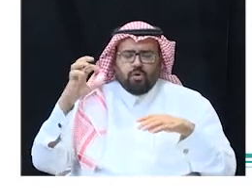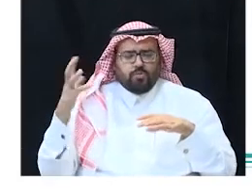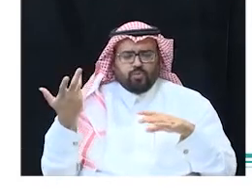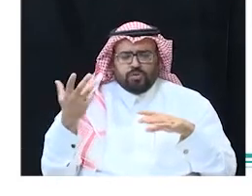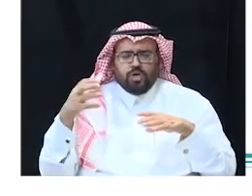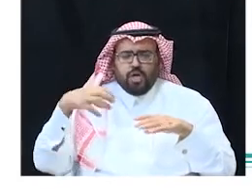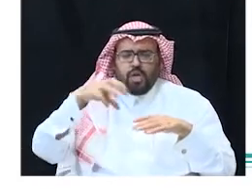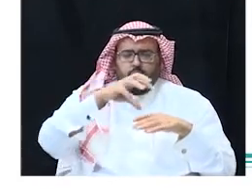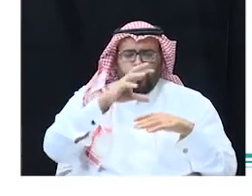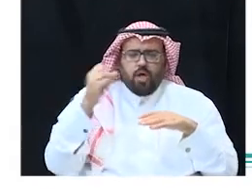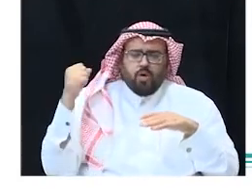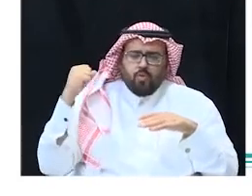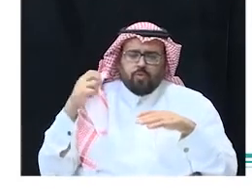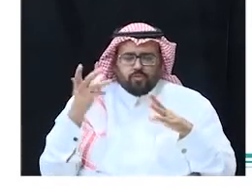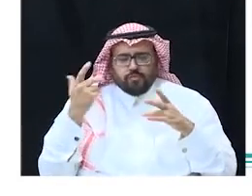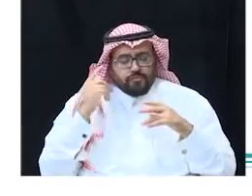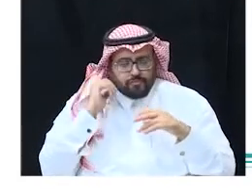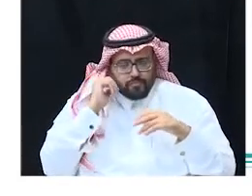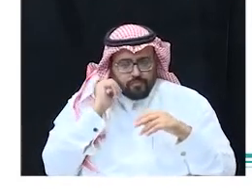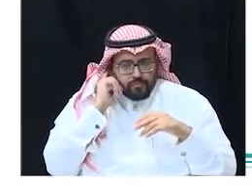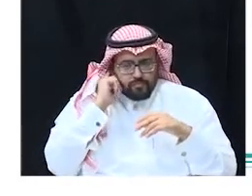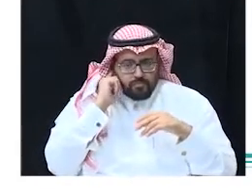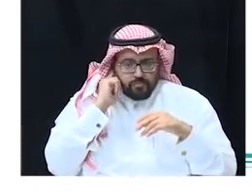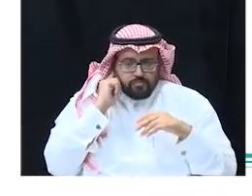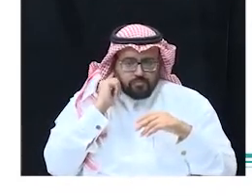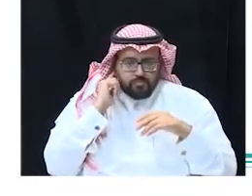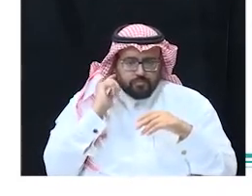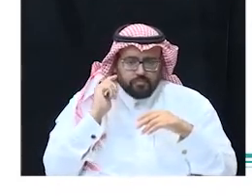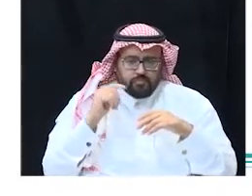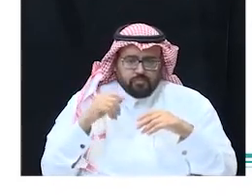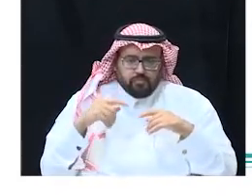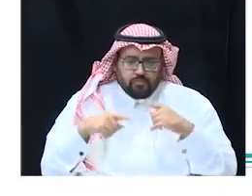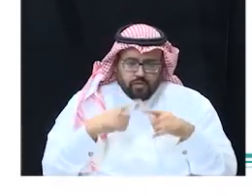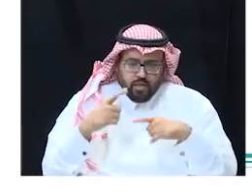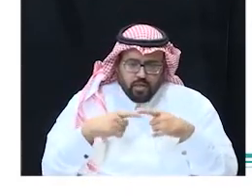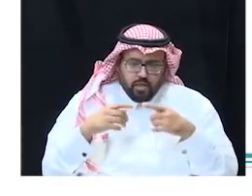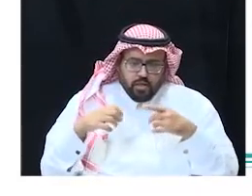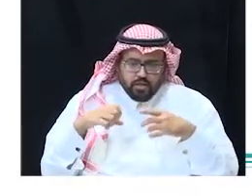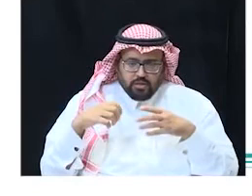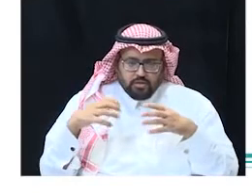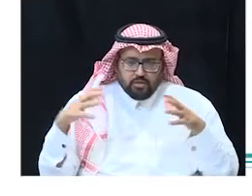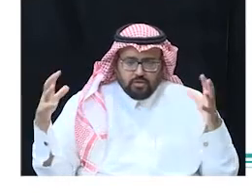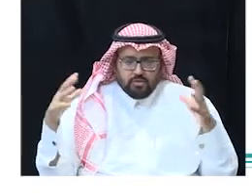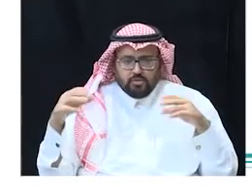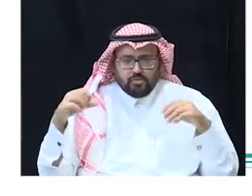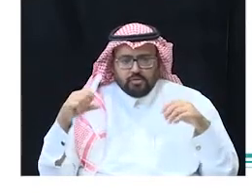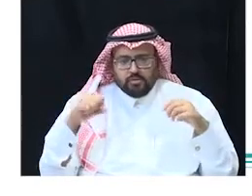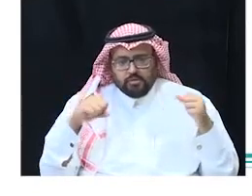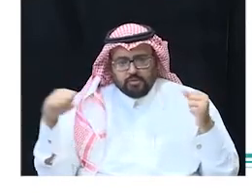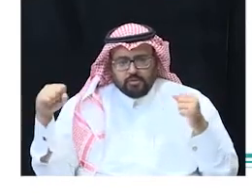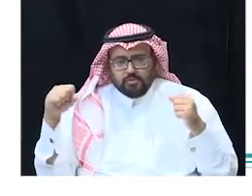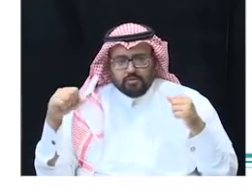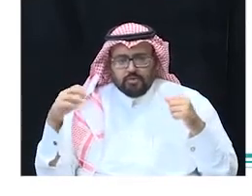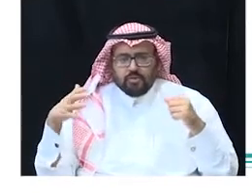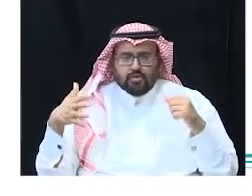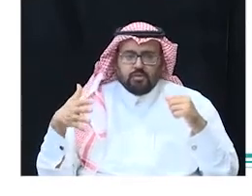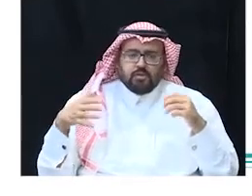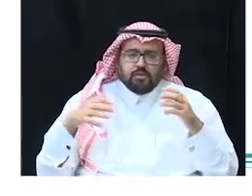القوة؟ ما بعض أنواع القوة؟ عندما تتحرك الكرة إلى